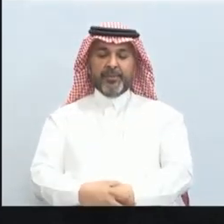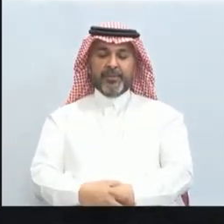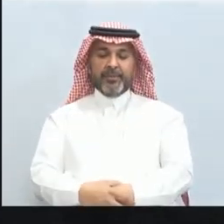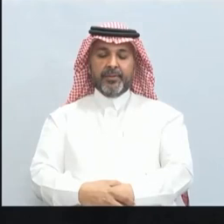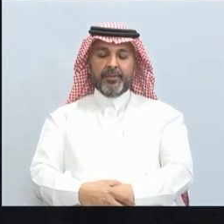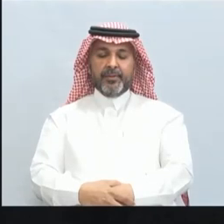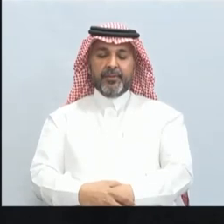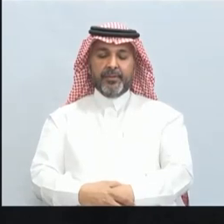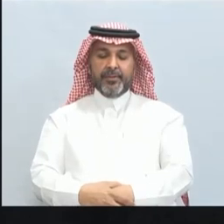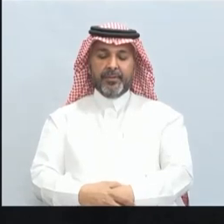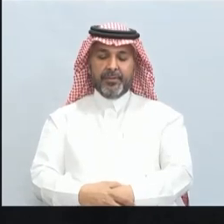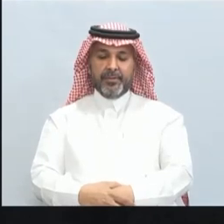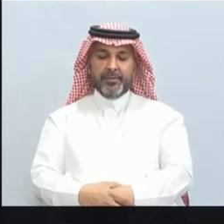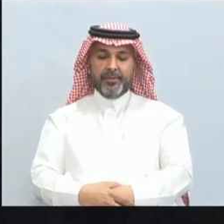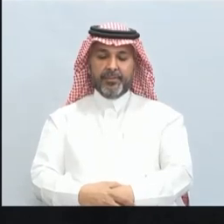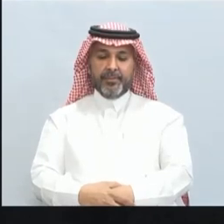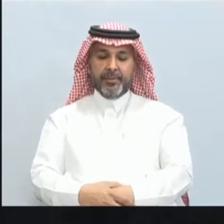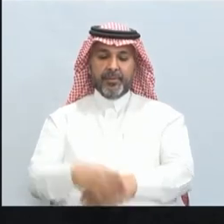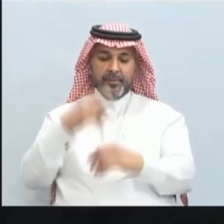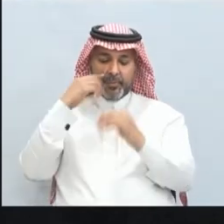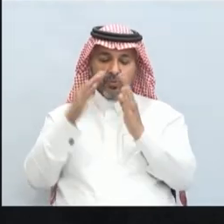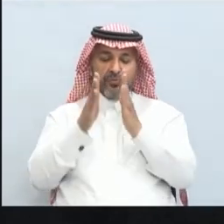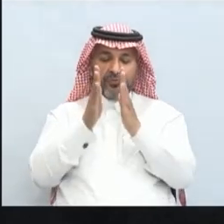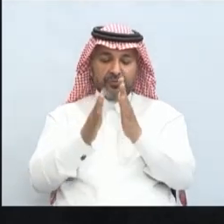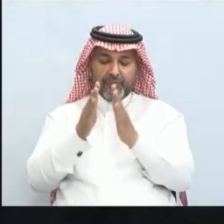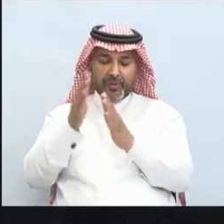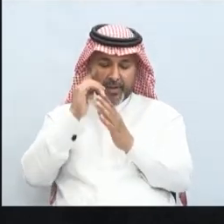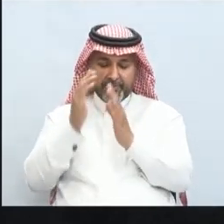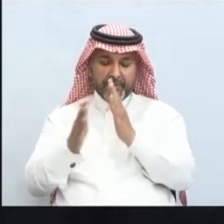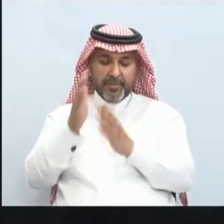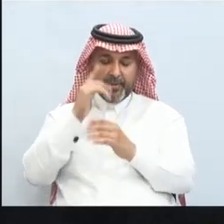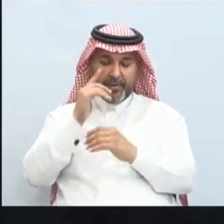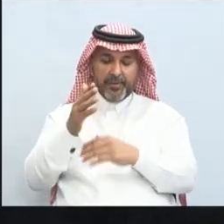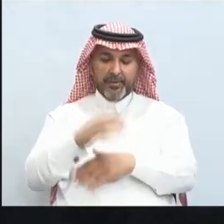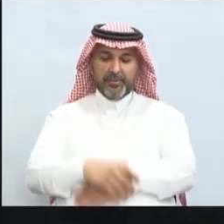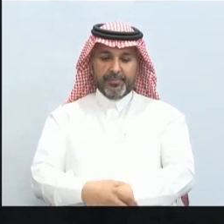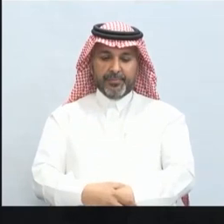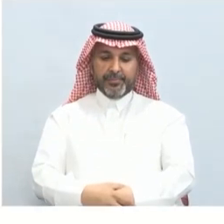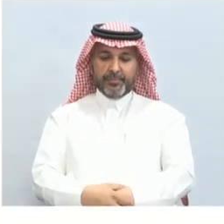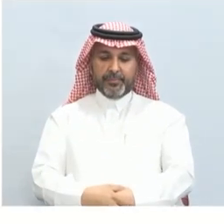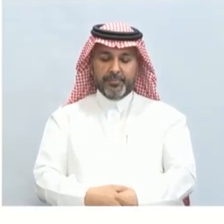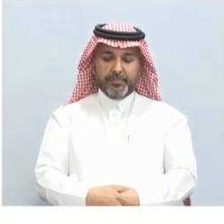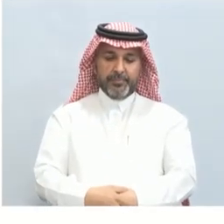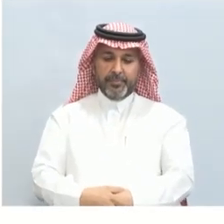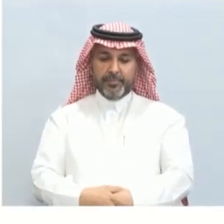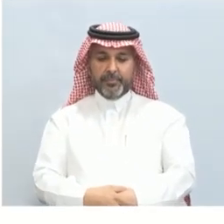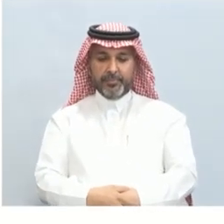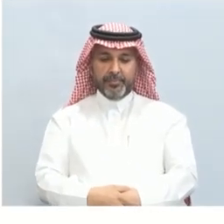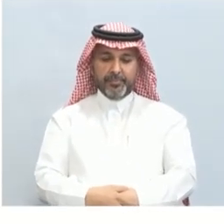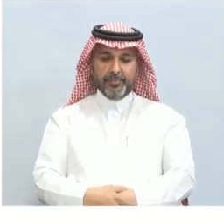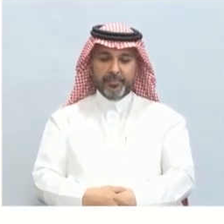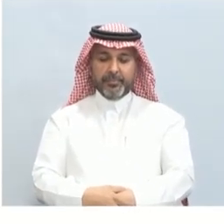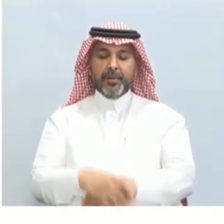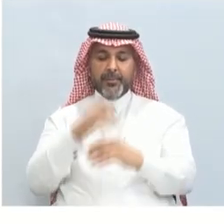نفس هذه الحاله الكمون يجي بعده الكاري ويجي بعدها الفلفل ويجي بعدها الملح ويجي بعدها الزنجبيل بس واحد الله